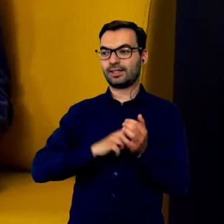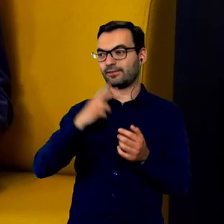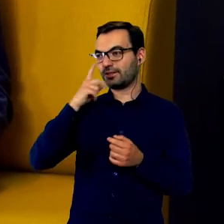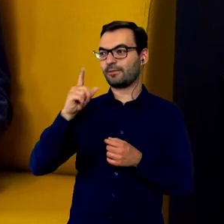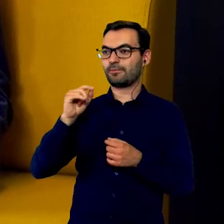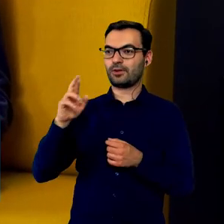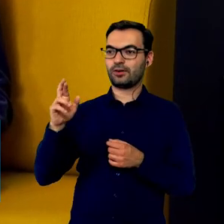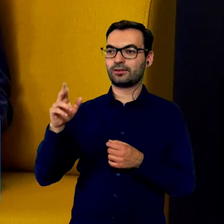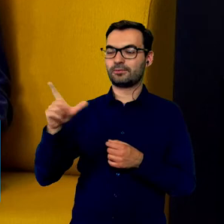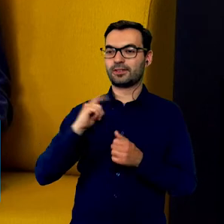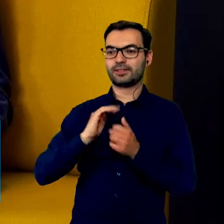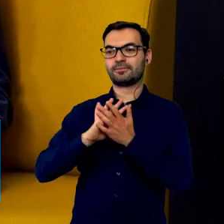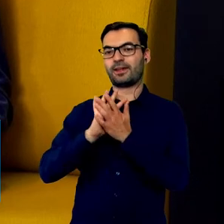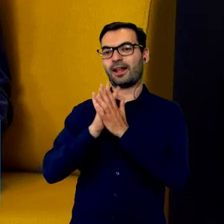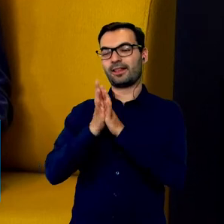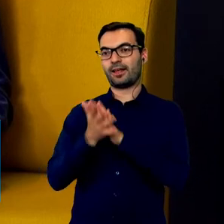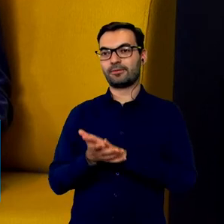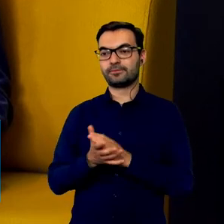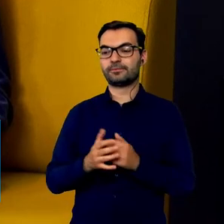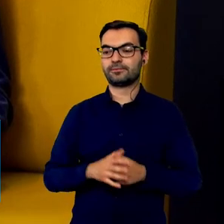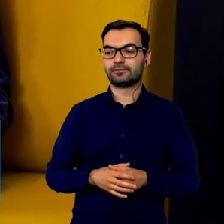Piotra, się zmieniamy.